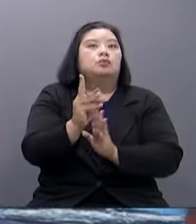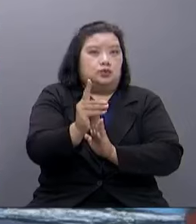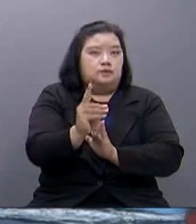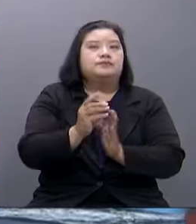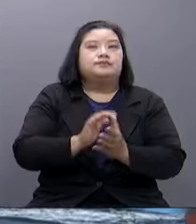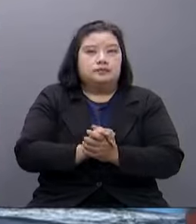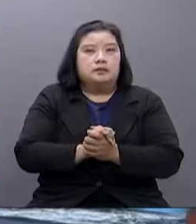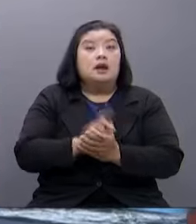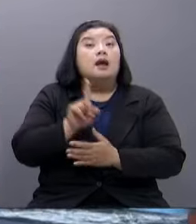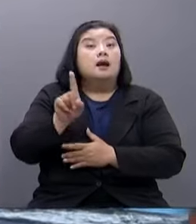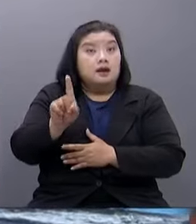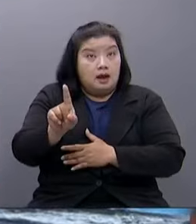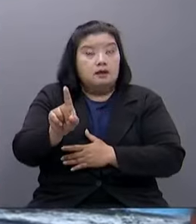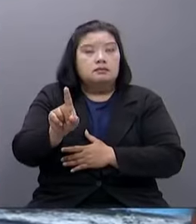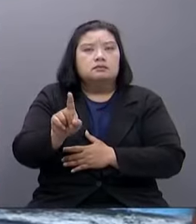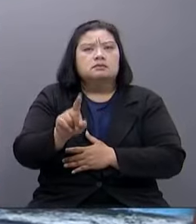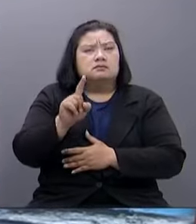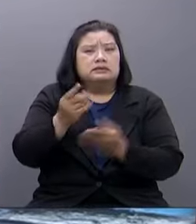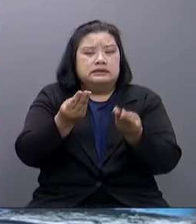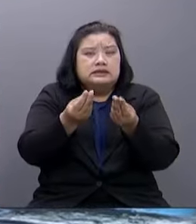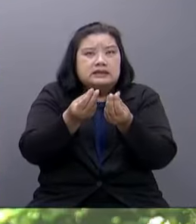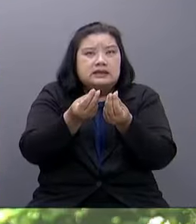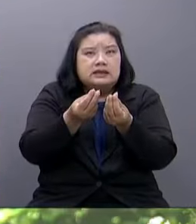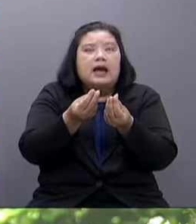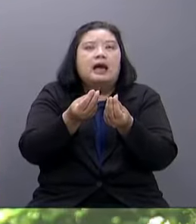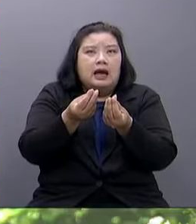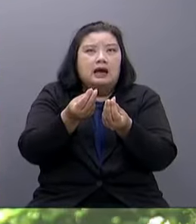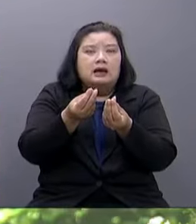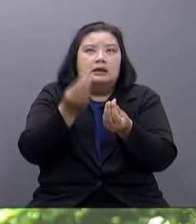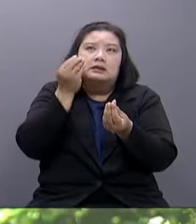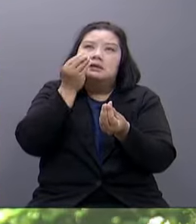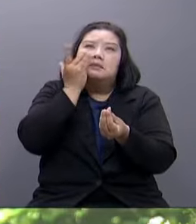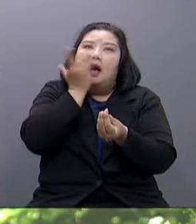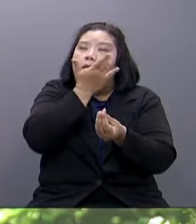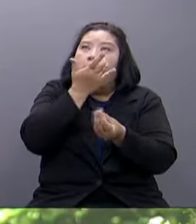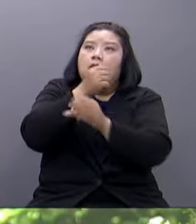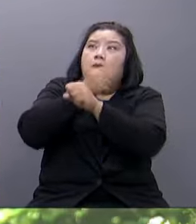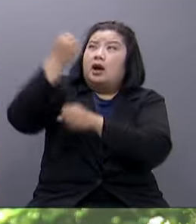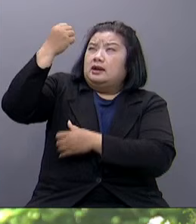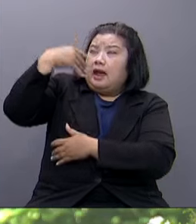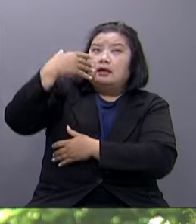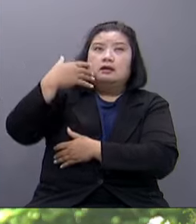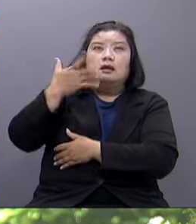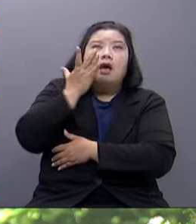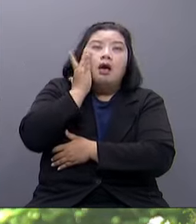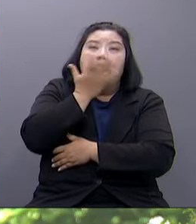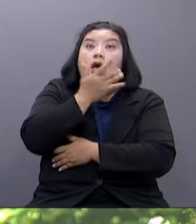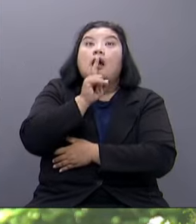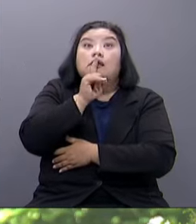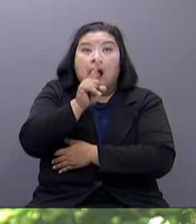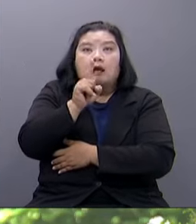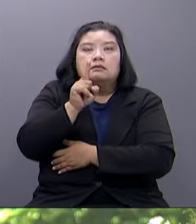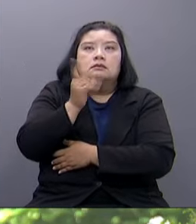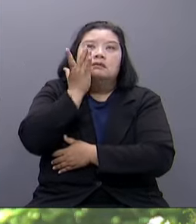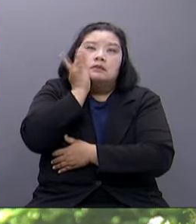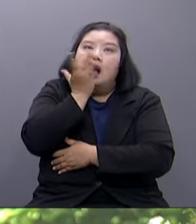เลยนะครับคุหมอครัคลีมกนแดดเขาแชร์กัมาว่าทาแล้ว ใช้แล้ว มันซึมเข้าสู่กระแเลือ